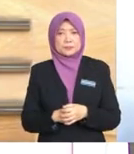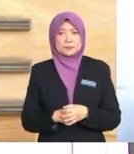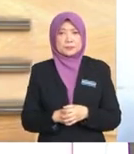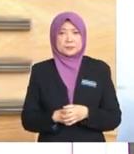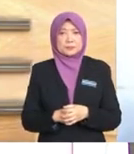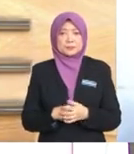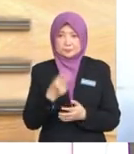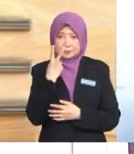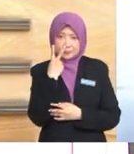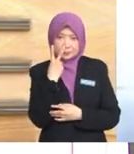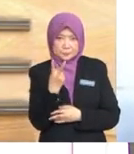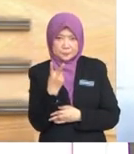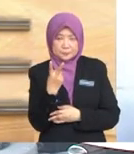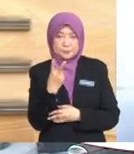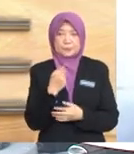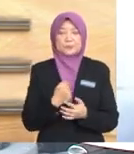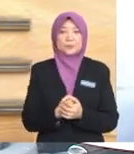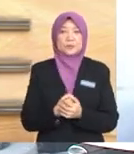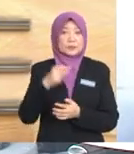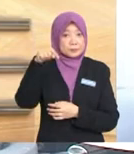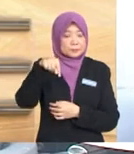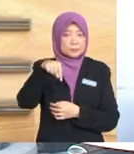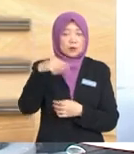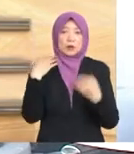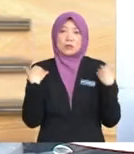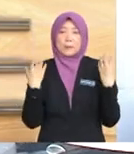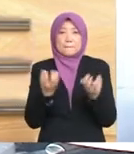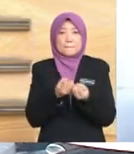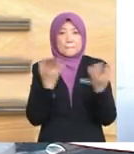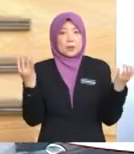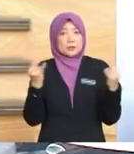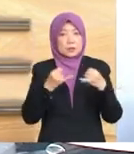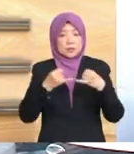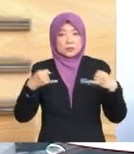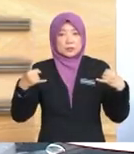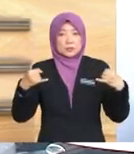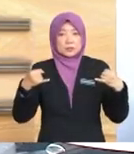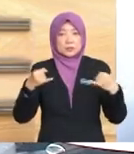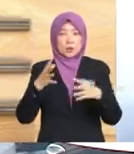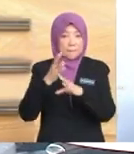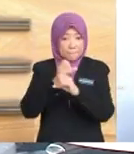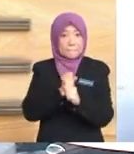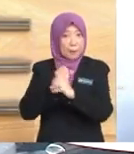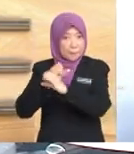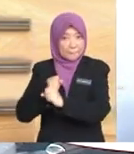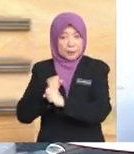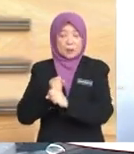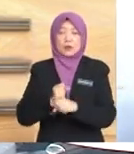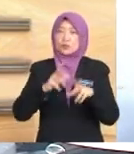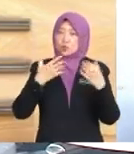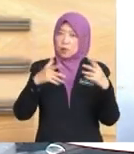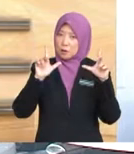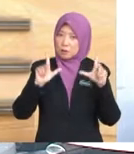Nampaknya kan cikgu, dekat sini ada pelbagai jenis piping bag yang berisi icing yang